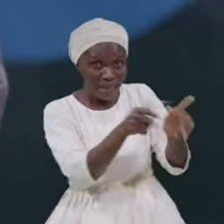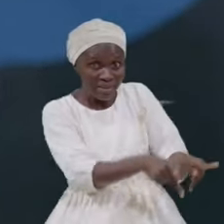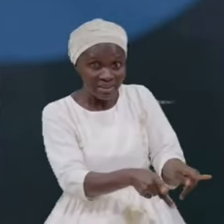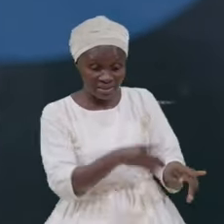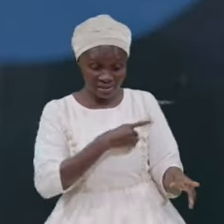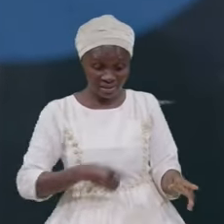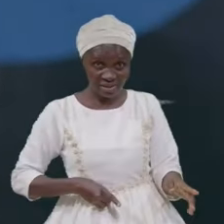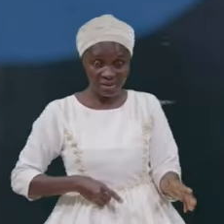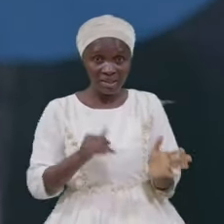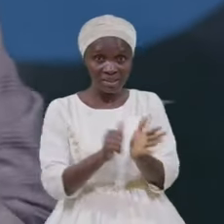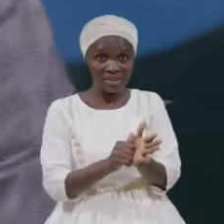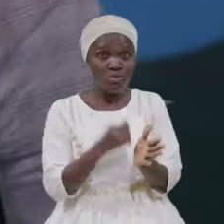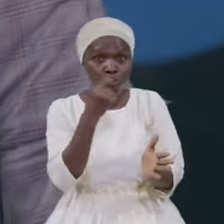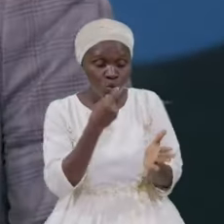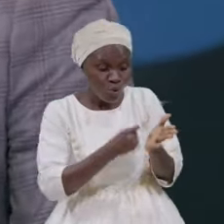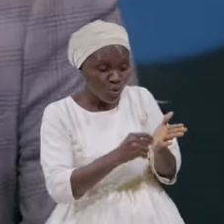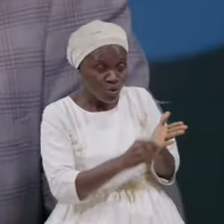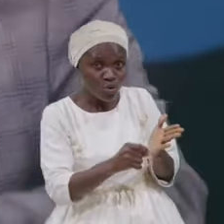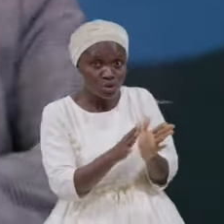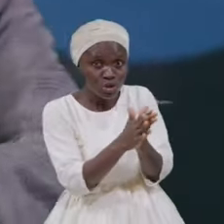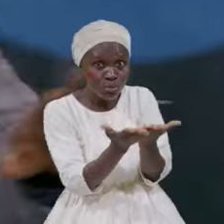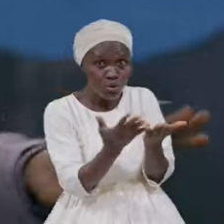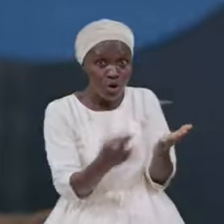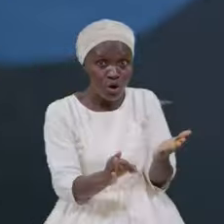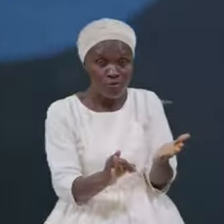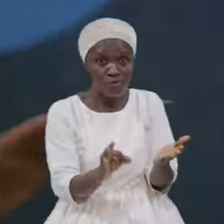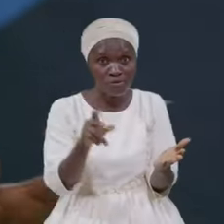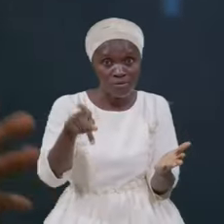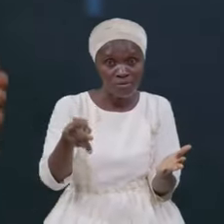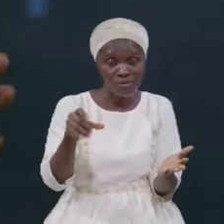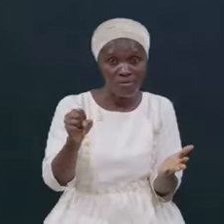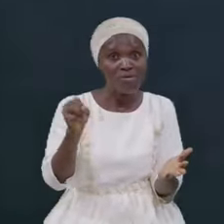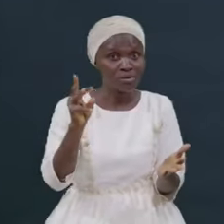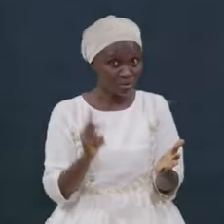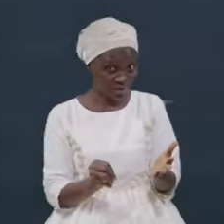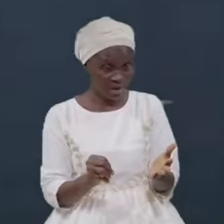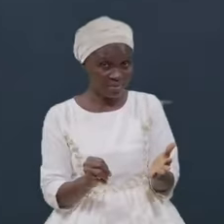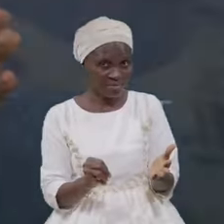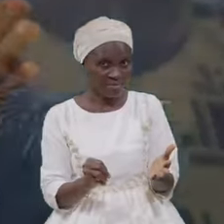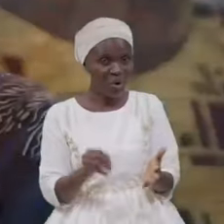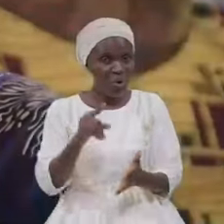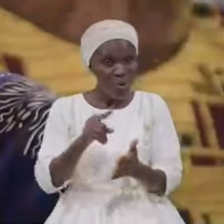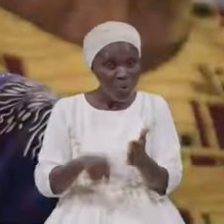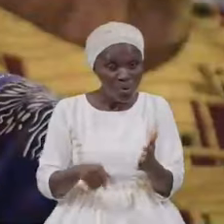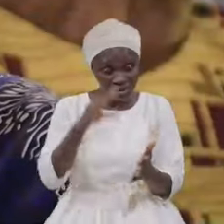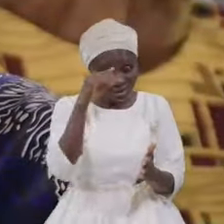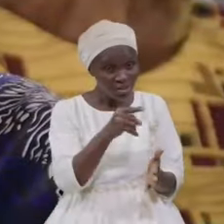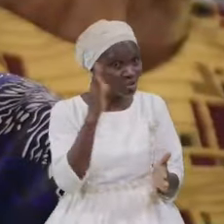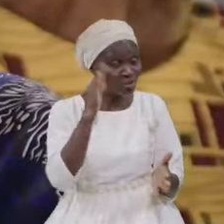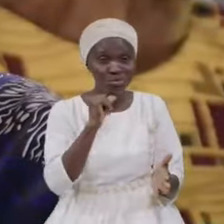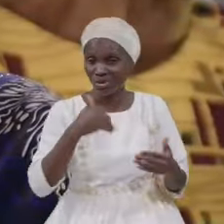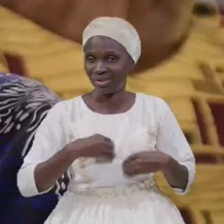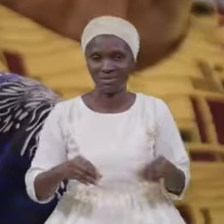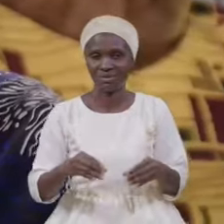composé 72 psaumes ne devrait pas faire. Et il a caché cela.